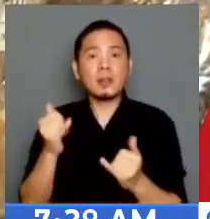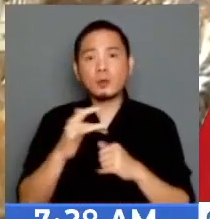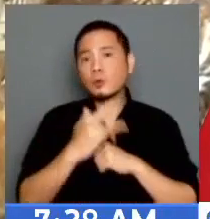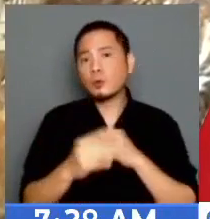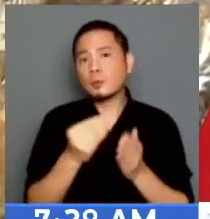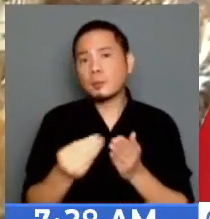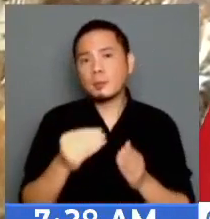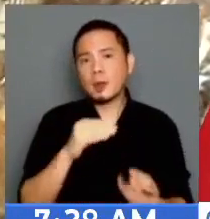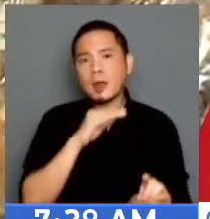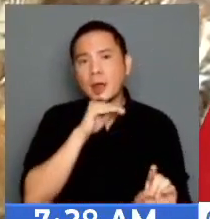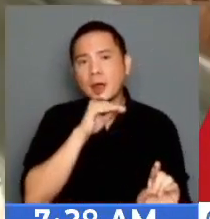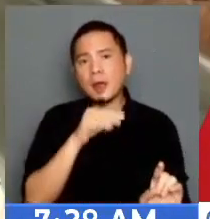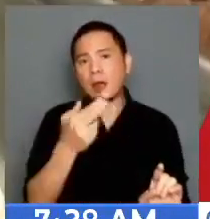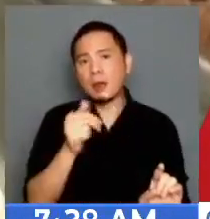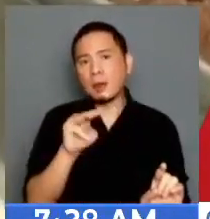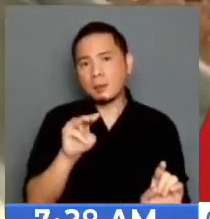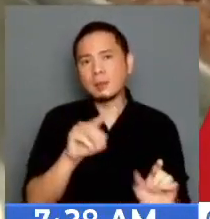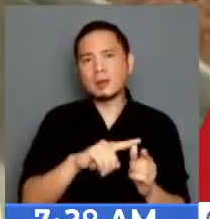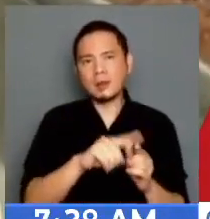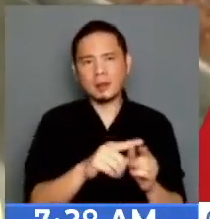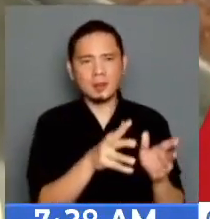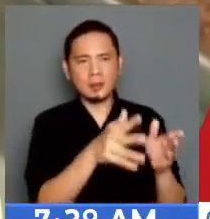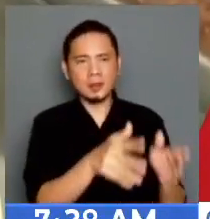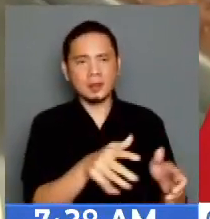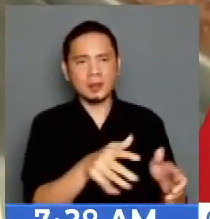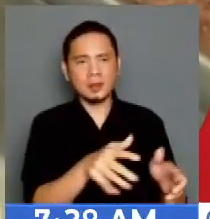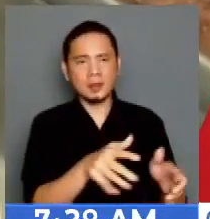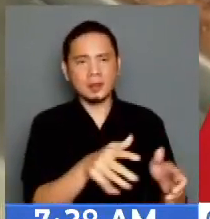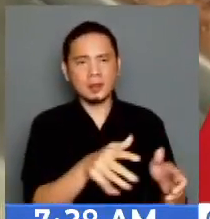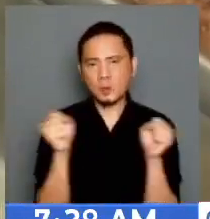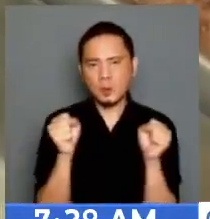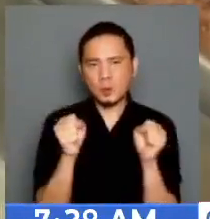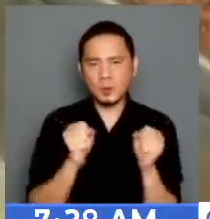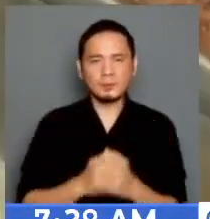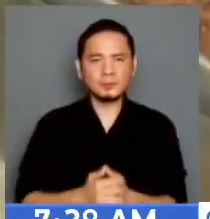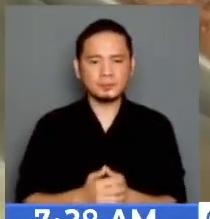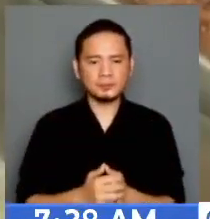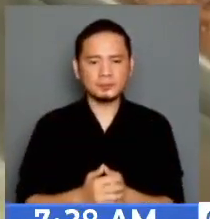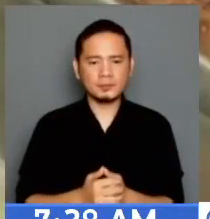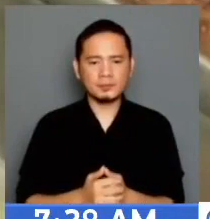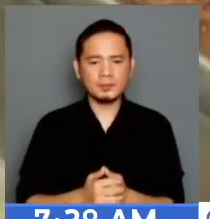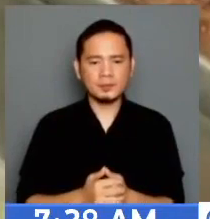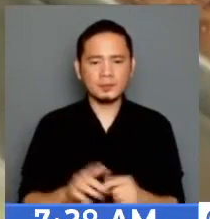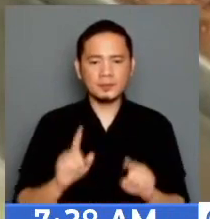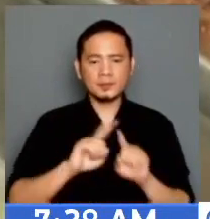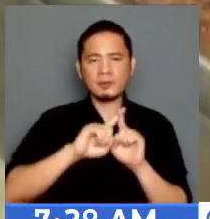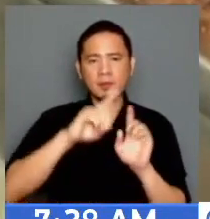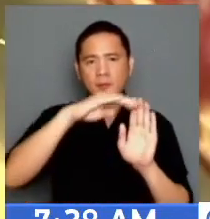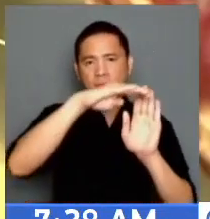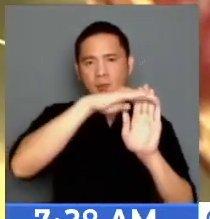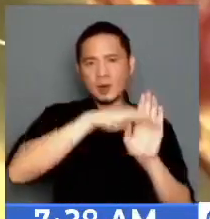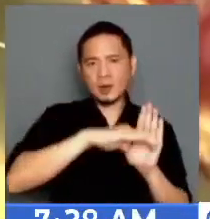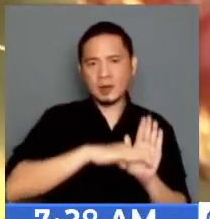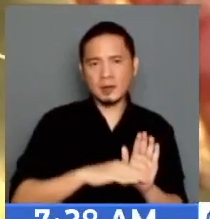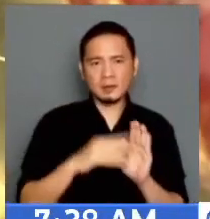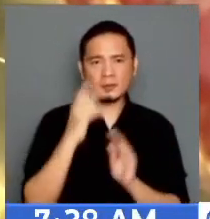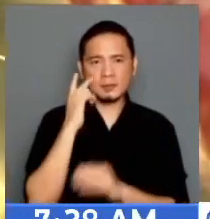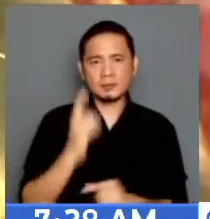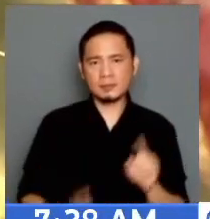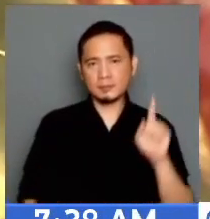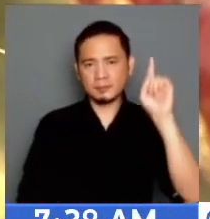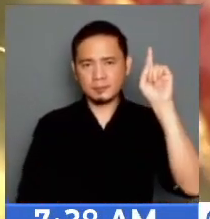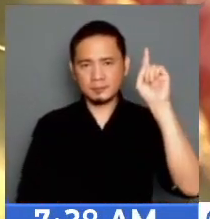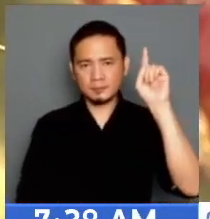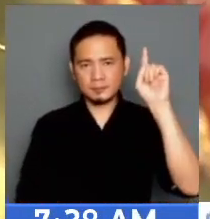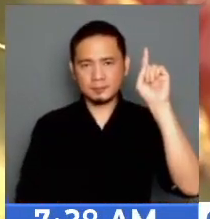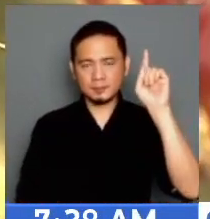Mandaluyong, all set and ready for take-home ng mga hamon. Boneless ham ay 1,540 pesos per kilo. At ang bone-in ham naman, yung merong